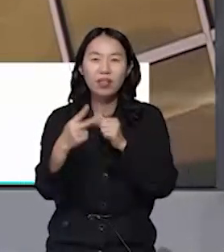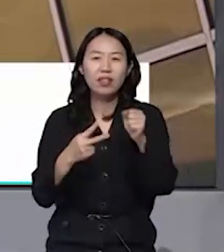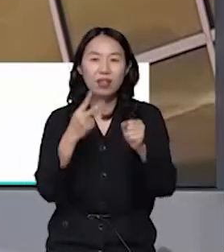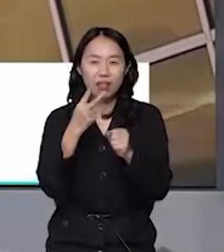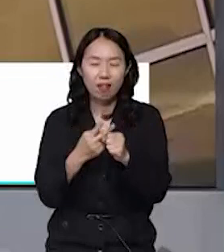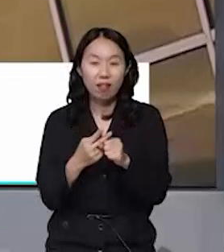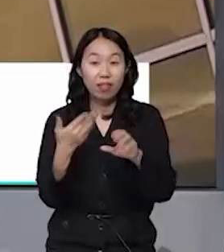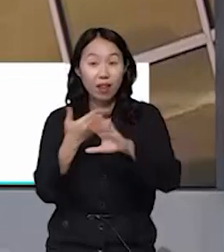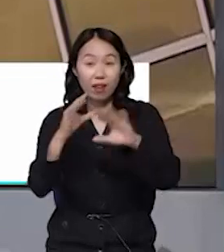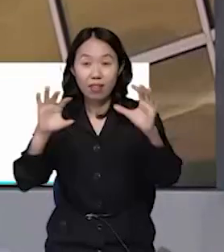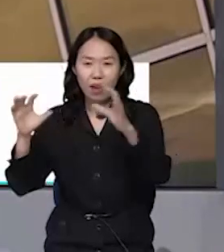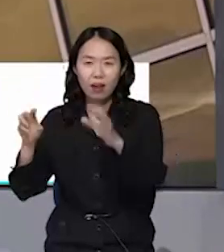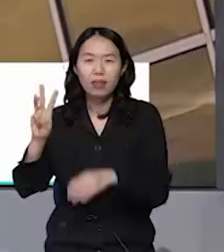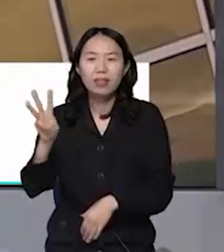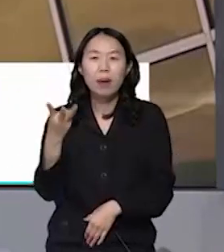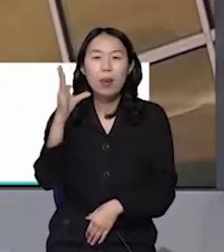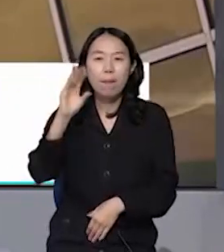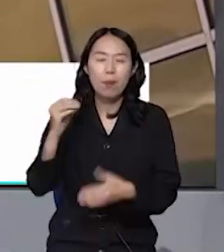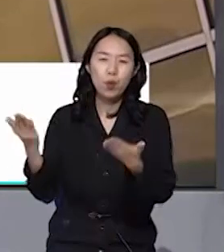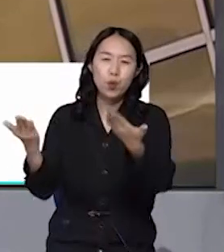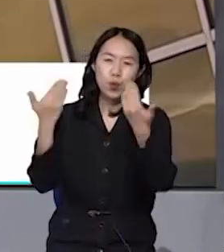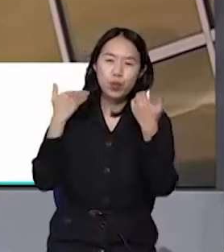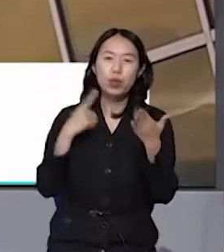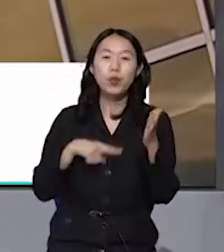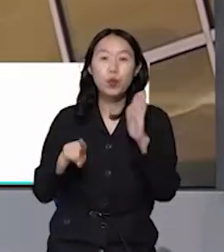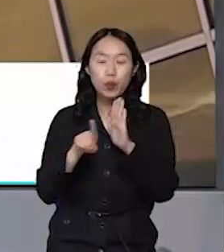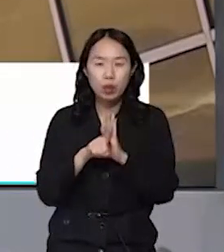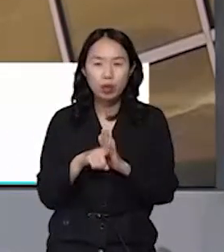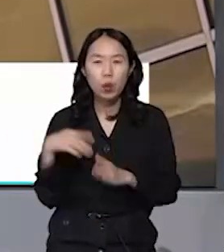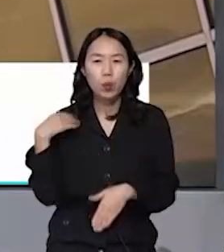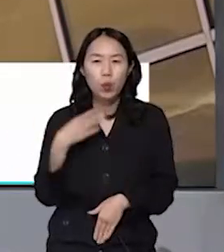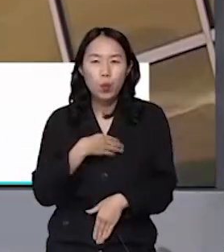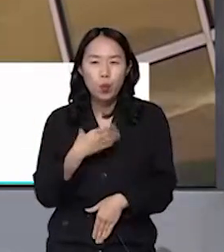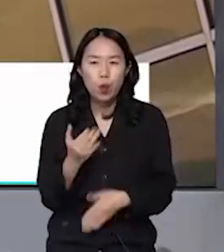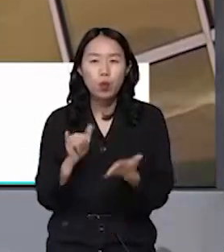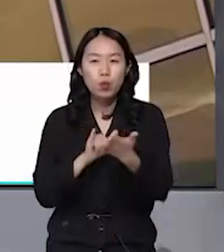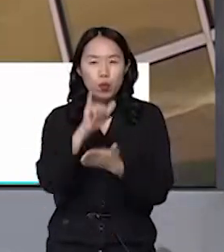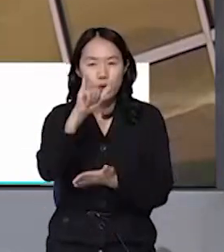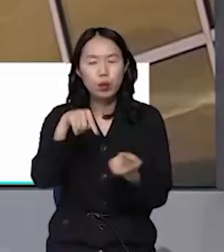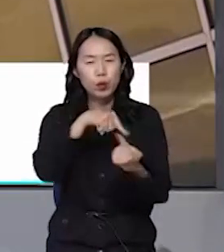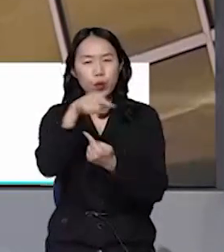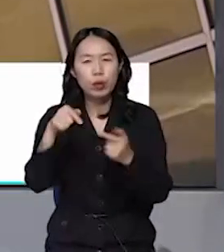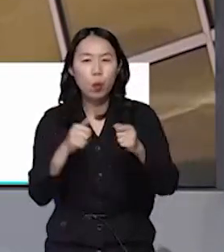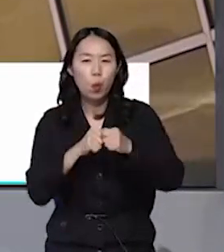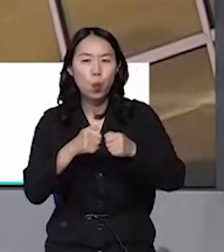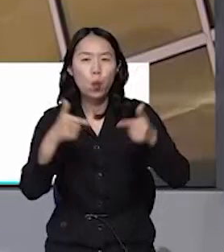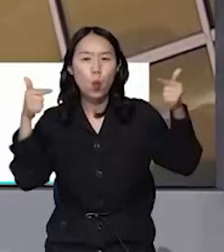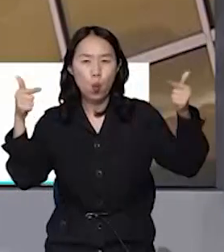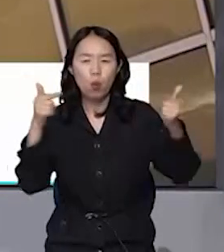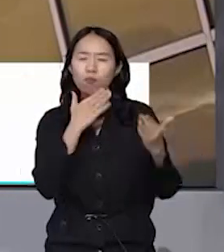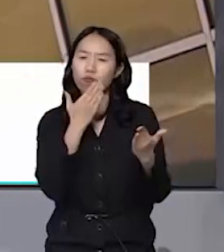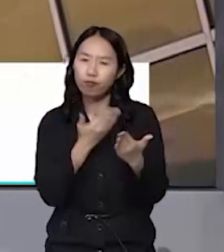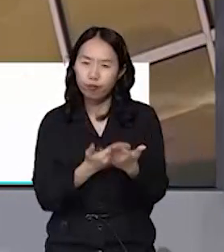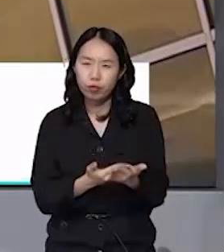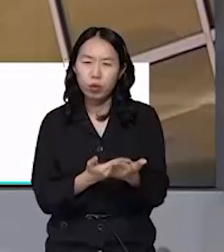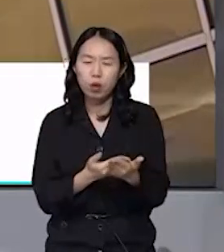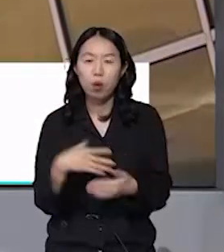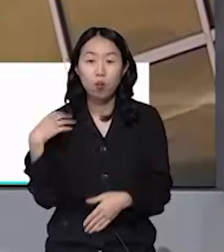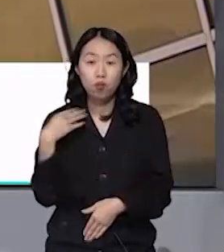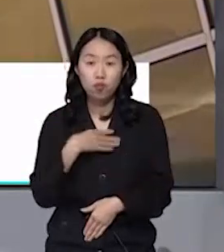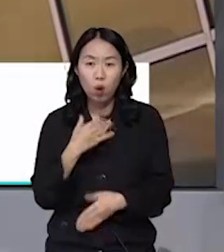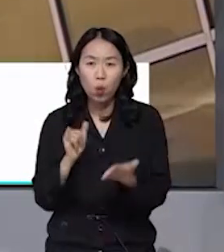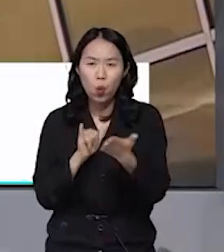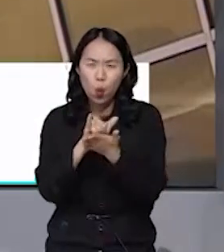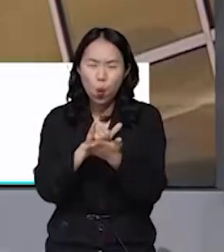해외 관광객 300만 명 유치를 위해서는 무안 국제공항 활성화가 무엇보다 중요한 상황인데요.